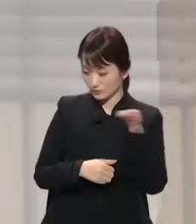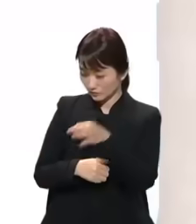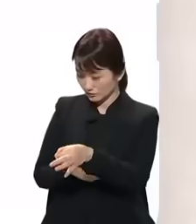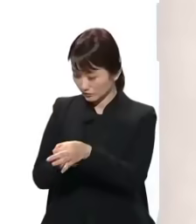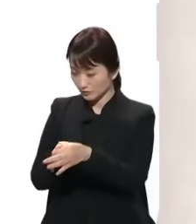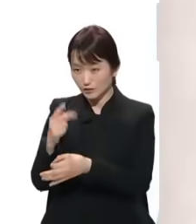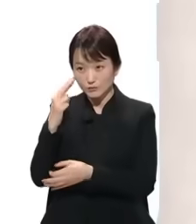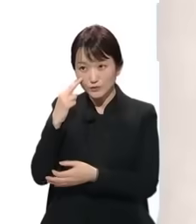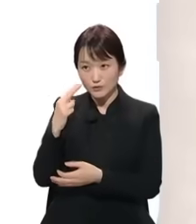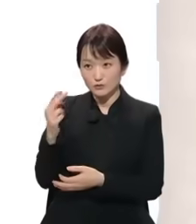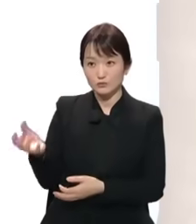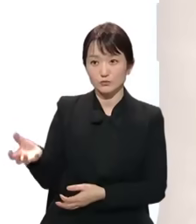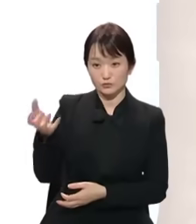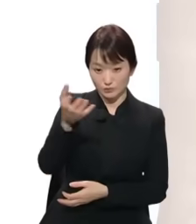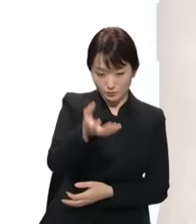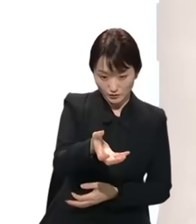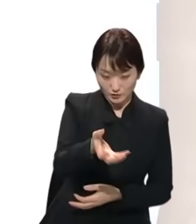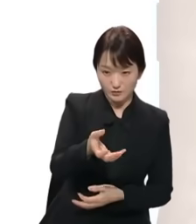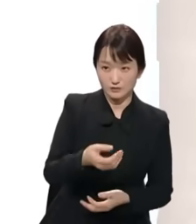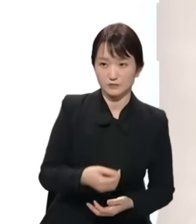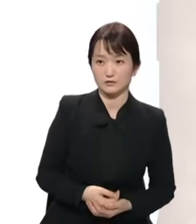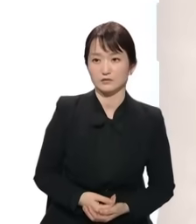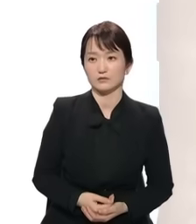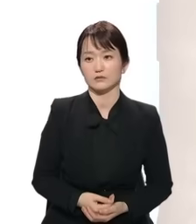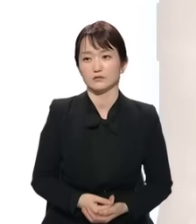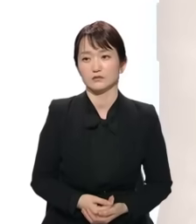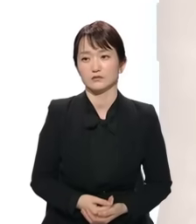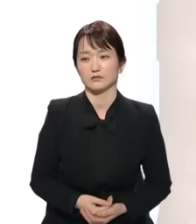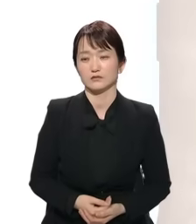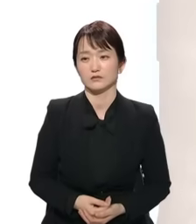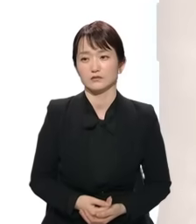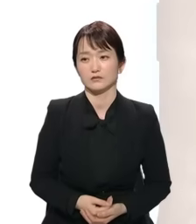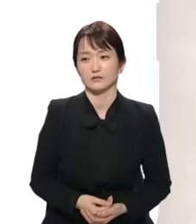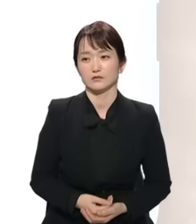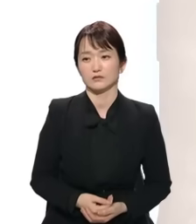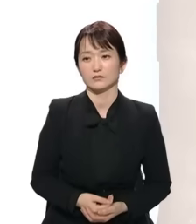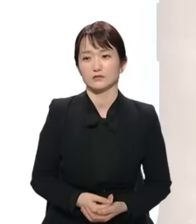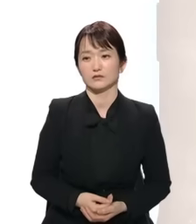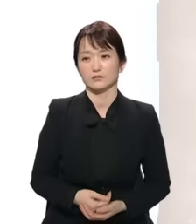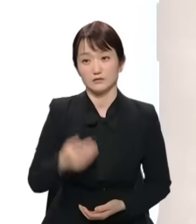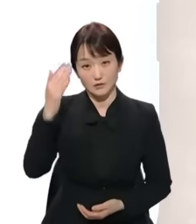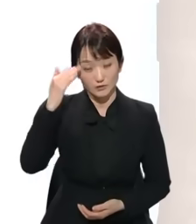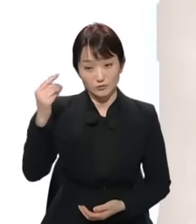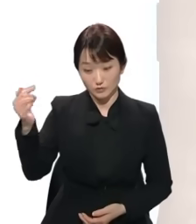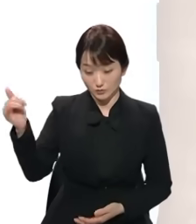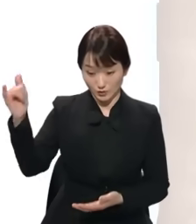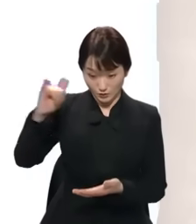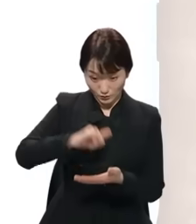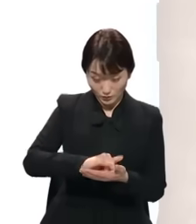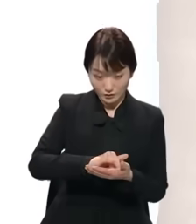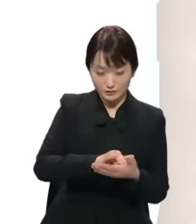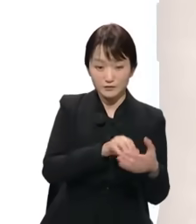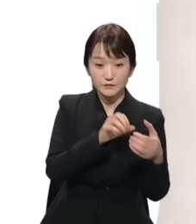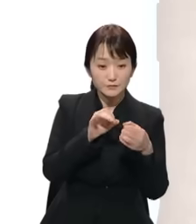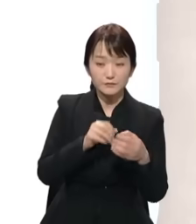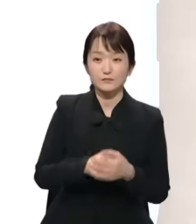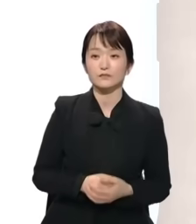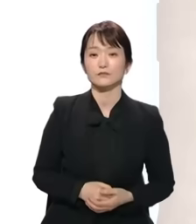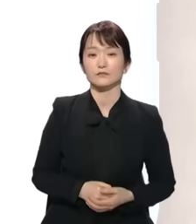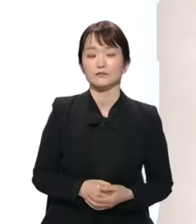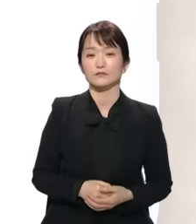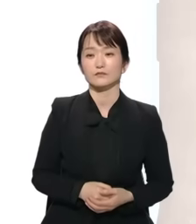얘기를 했답니다. 근데 피해자를 한국으로 들어와서 예, 얘기하자. 그래서, 예, 피해자 입장에서는 아니 내가 왜 이게 뭐 금전적으로